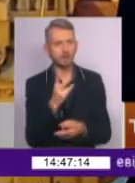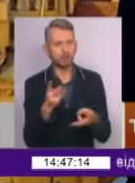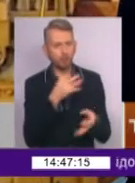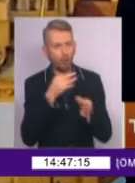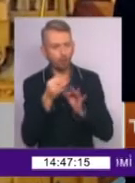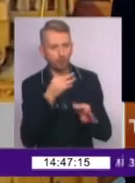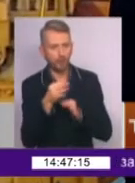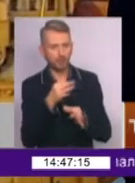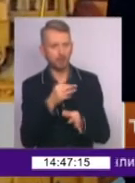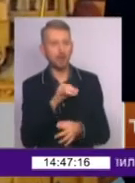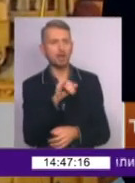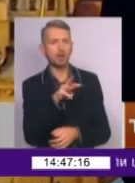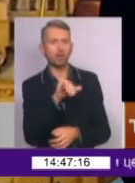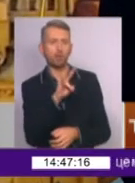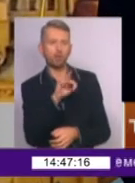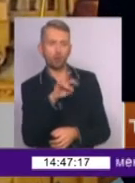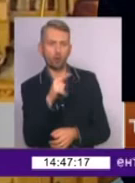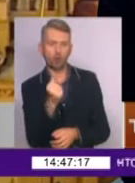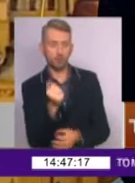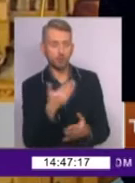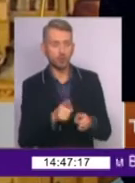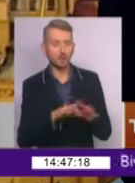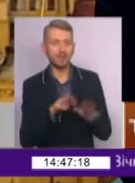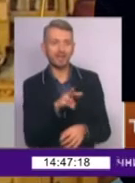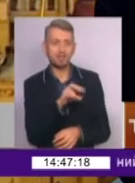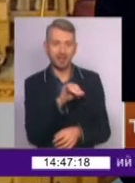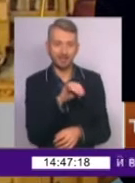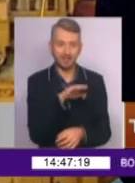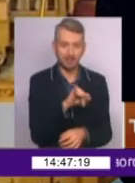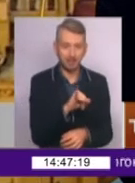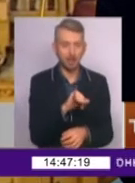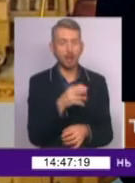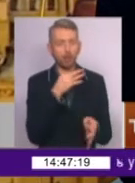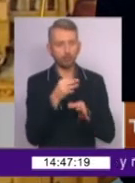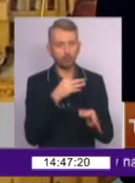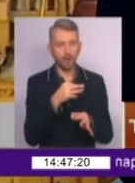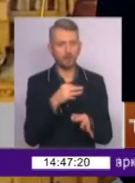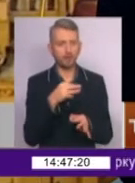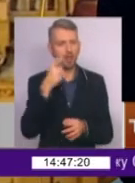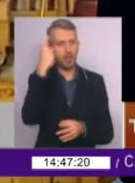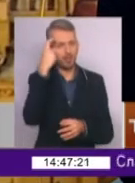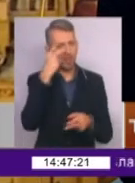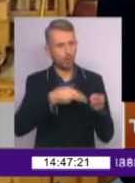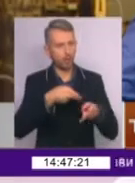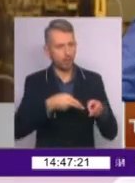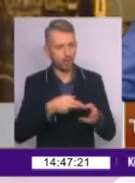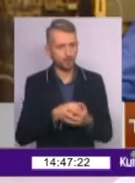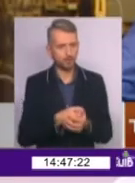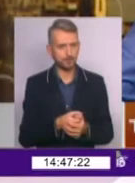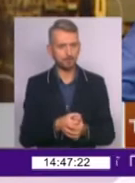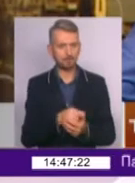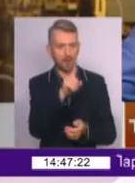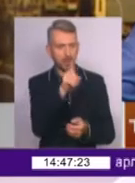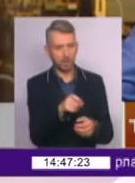консультації імунолога обов'язково. І якщо це тільки менінгіти, то й консультації нейрохірурга. Зрозуміло.